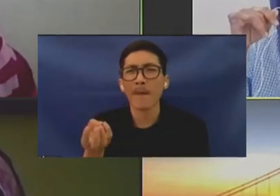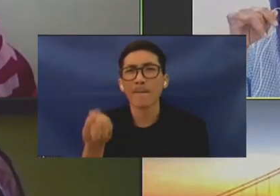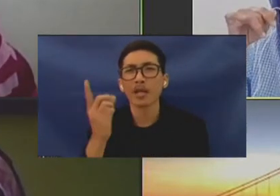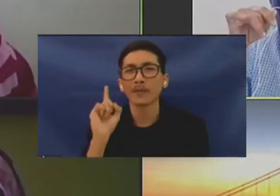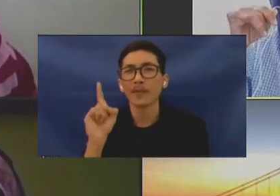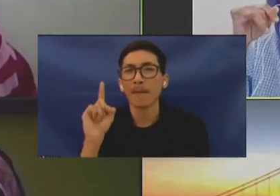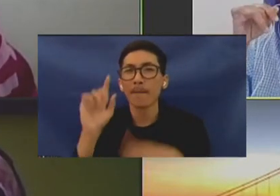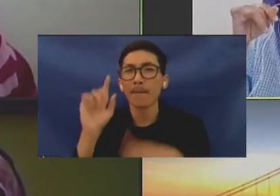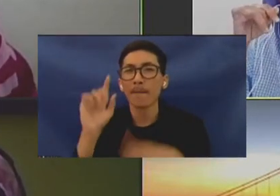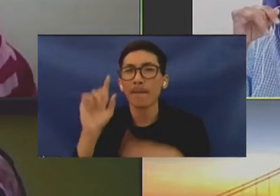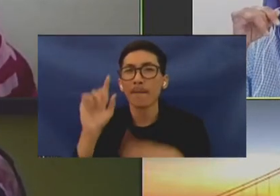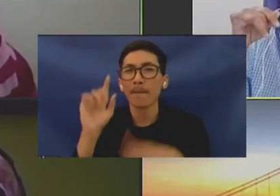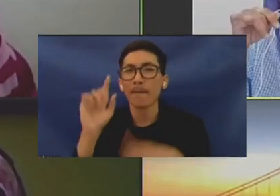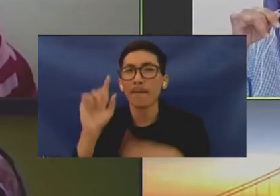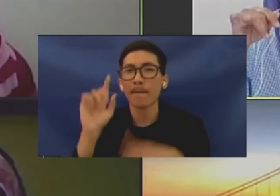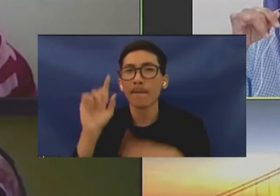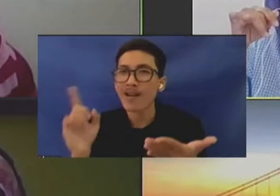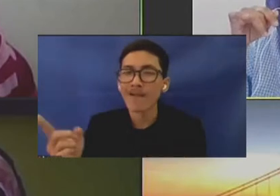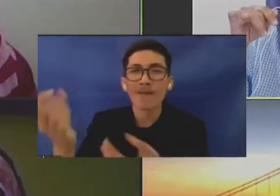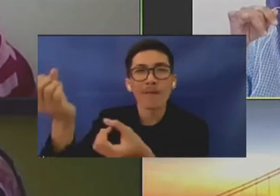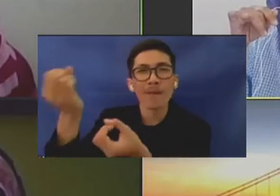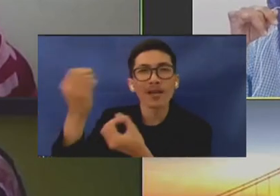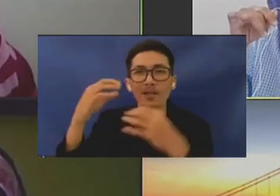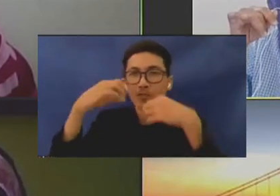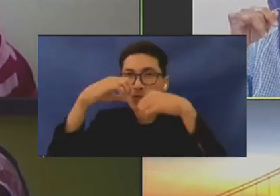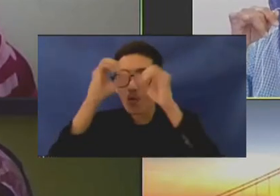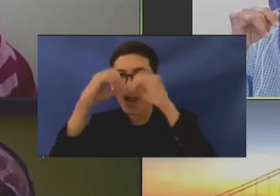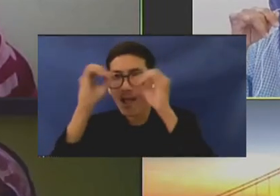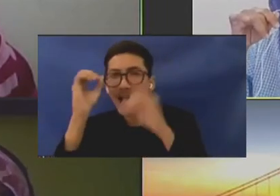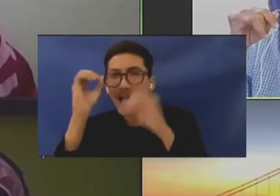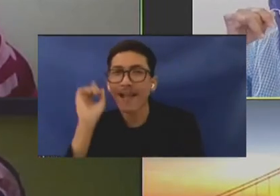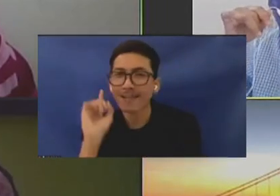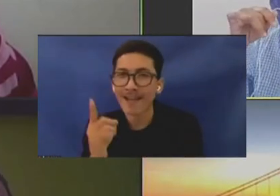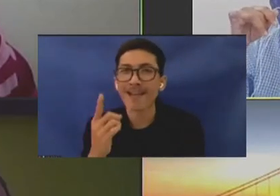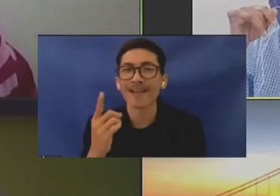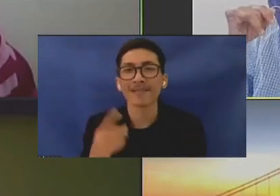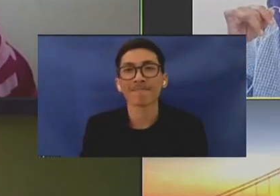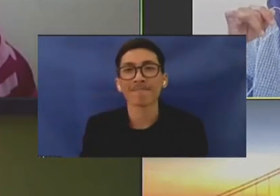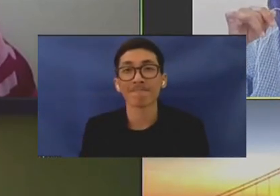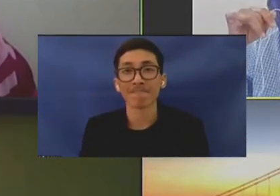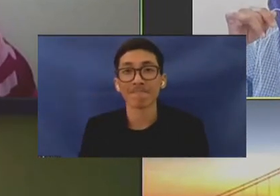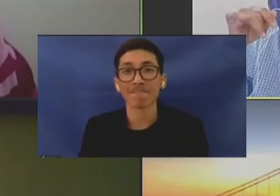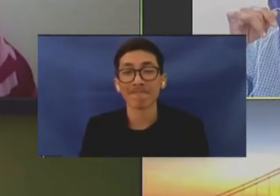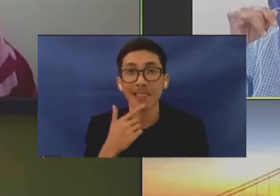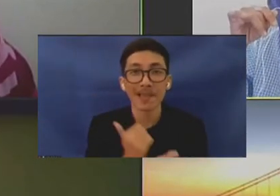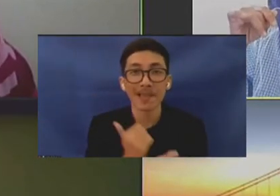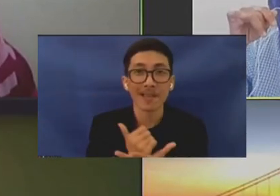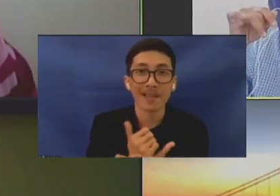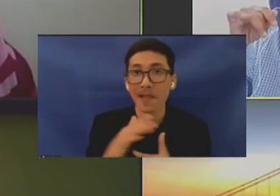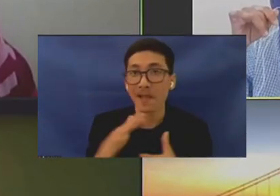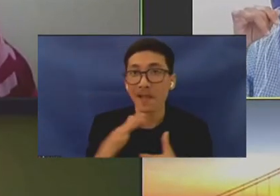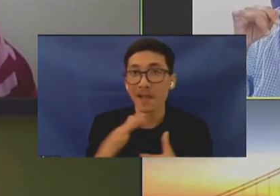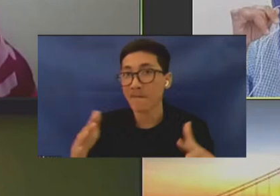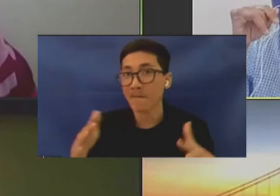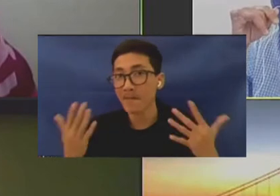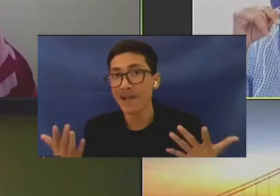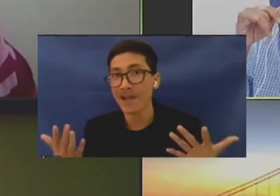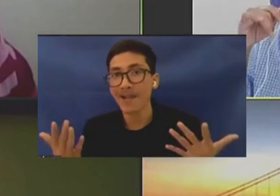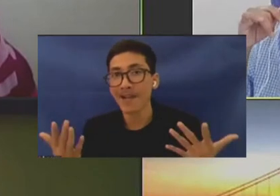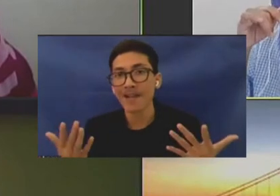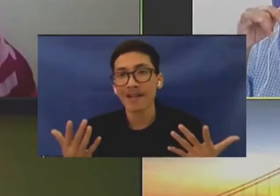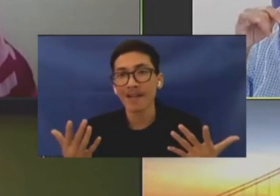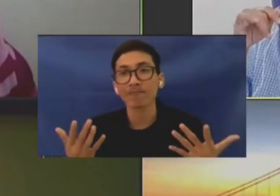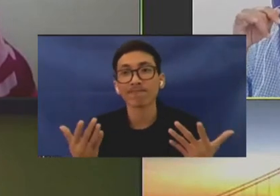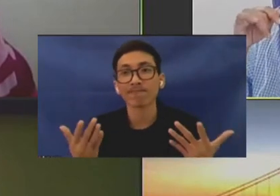ada Google juga, bisa tanya Mbah Google gitu. Jadi yang paling penting kalau saya secara pribadi menyarankan untuk orang tua yang